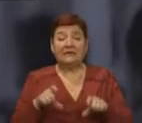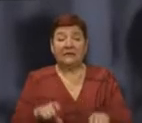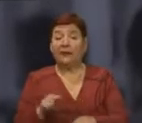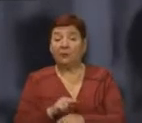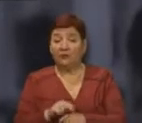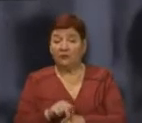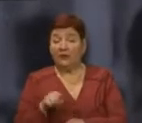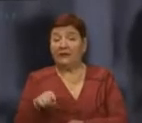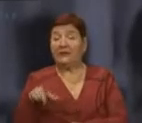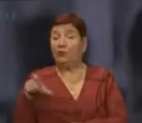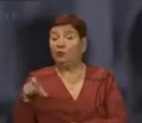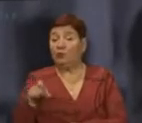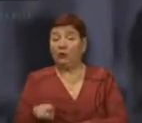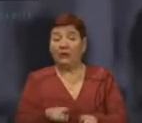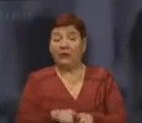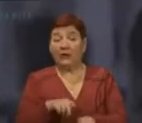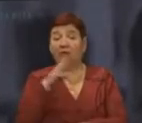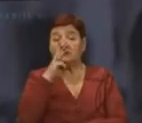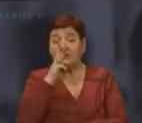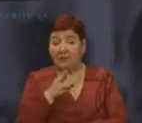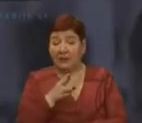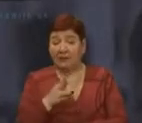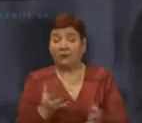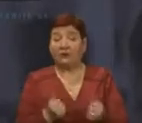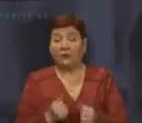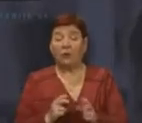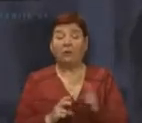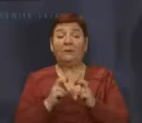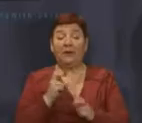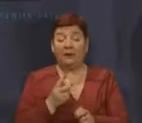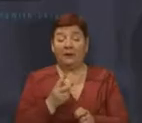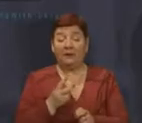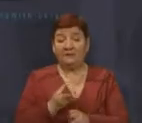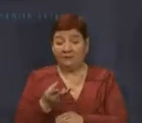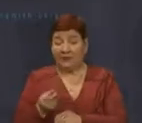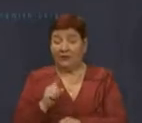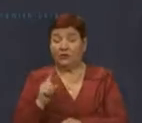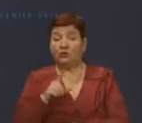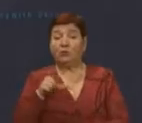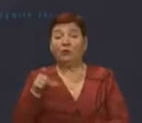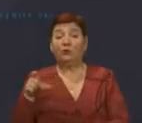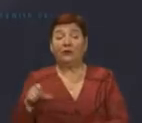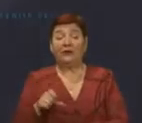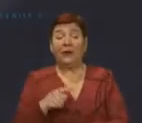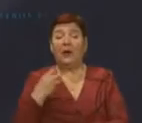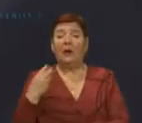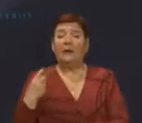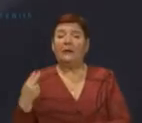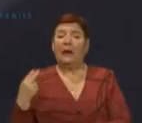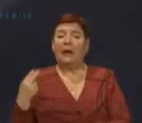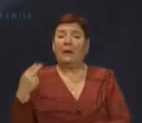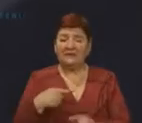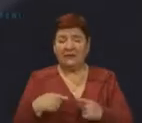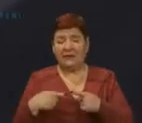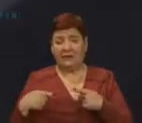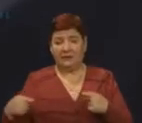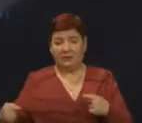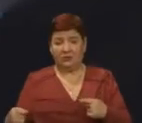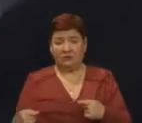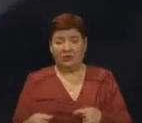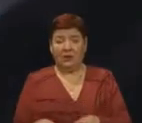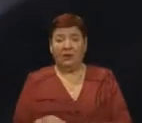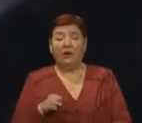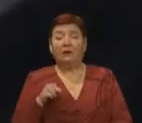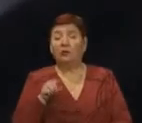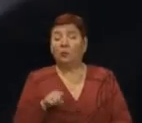теж отримують зарплату, і їм підприємству потрібні видатки на те, щоб купити той же самий бензин і все-все-все інше.